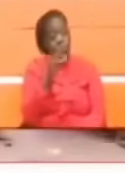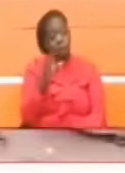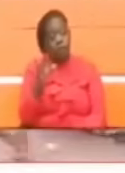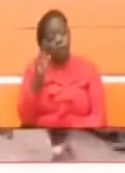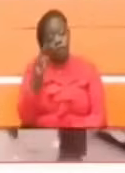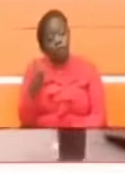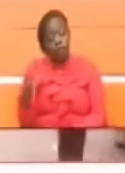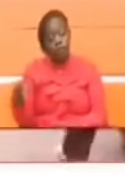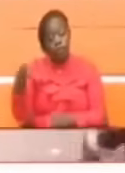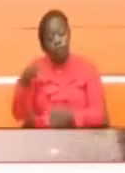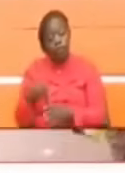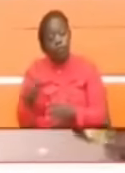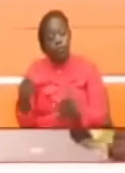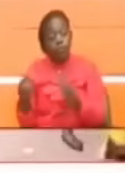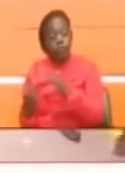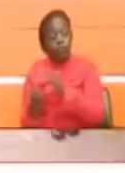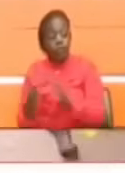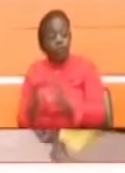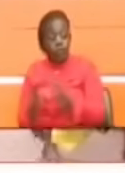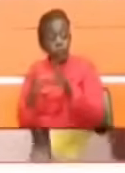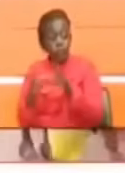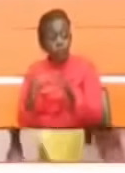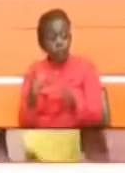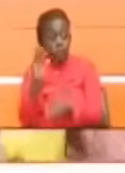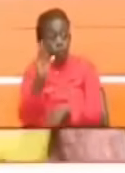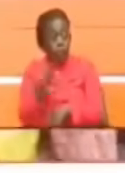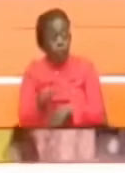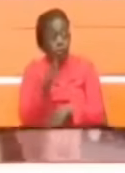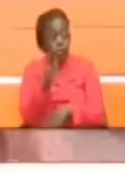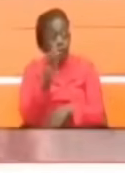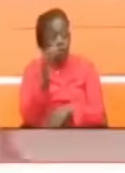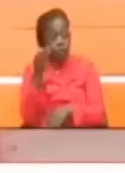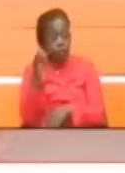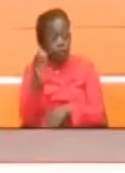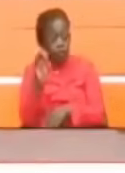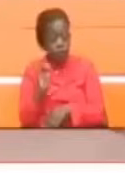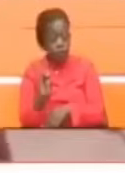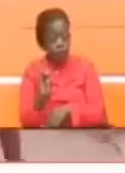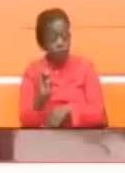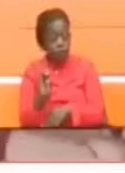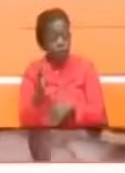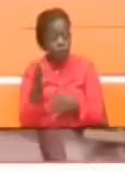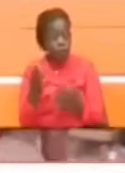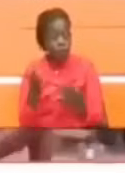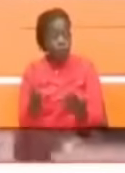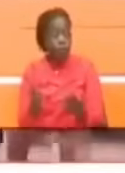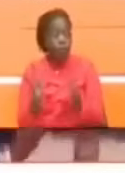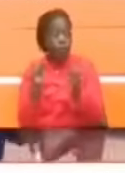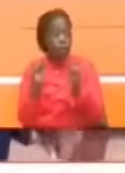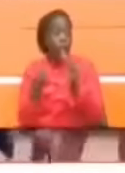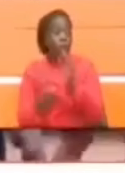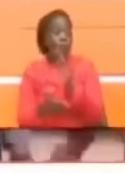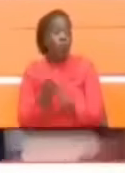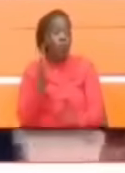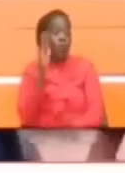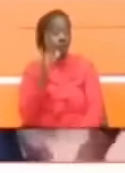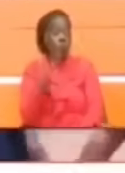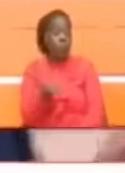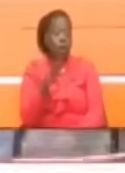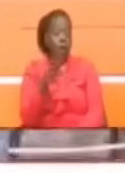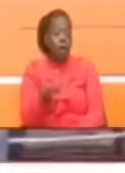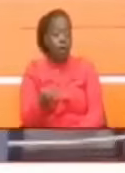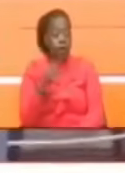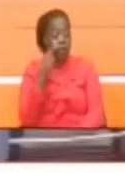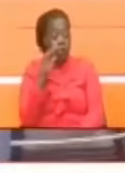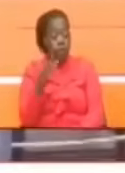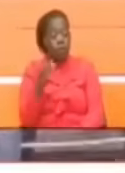Embeera eno yewaliriza abakulembeze ba taxi abawutoofu okuli Ssentebe Rashid Ssekindi okugenda bukubirire mu paaka eno okulaba